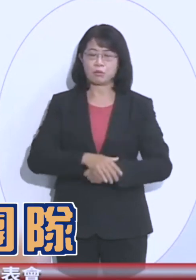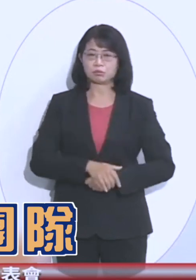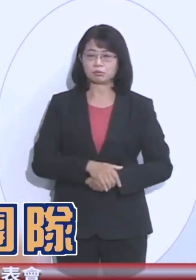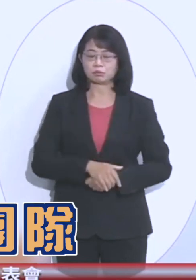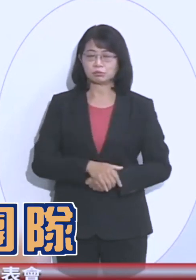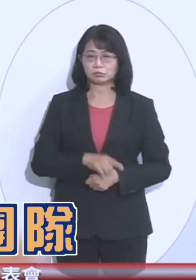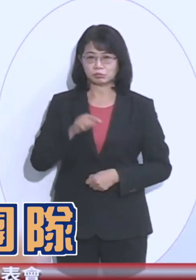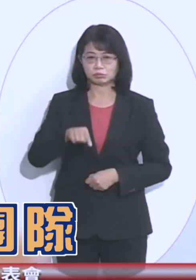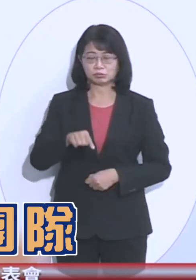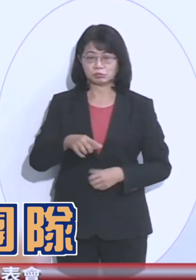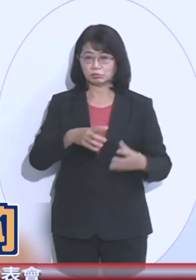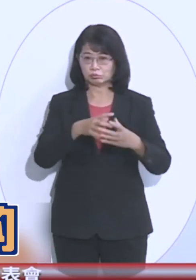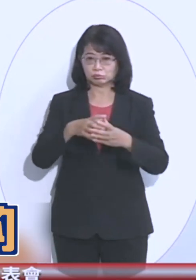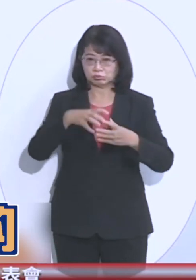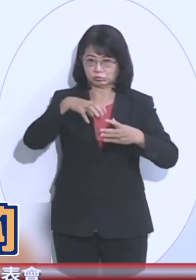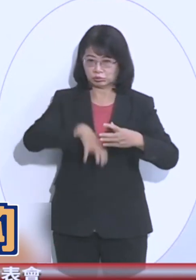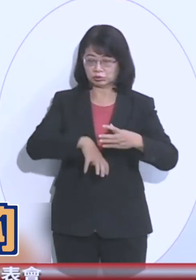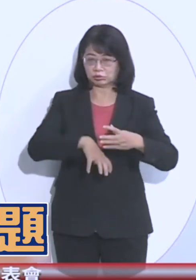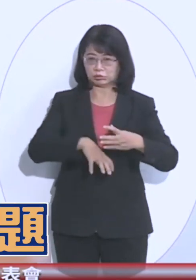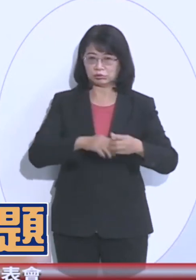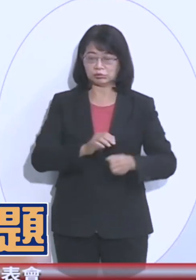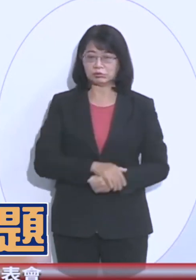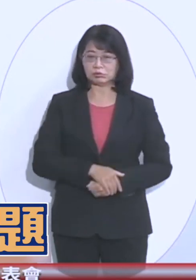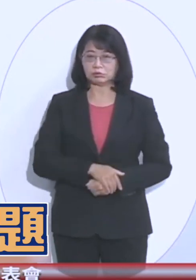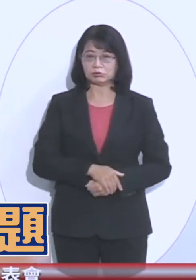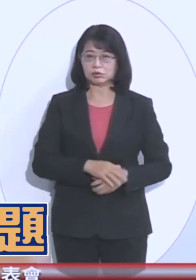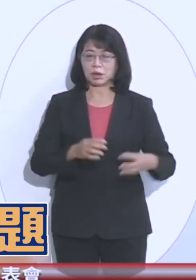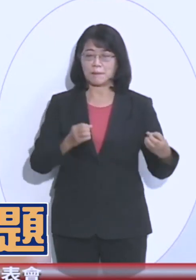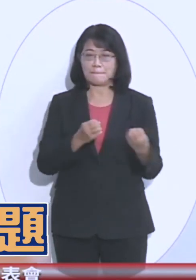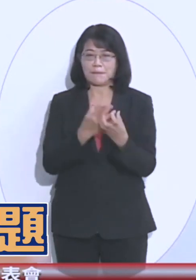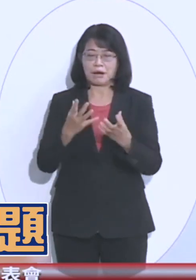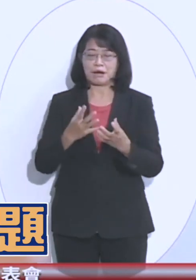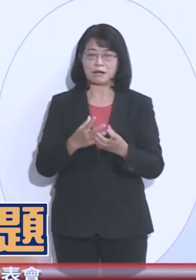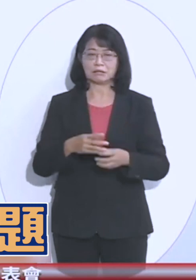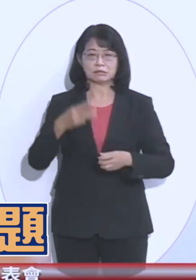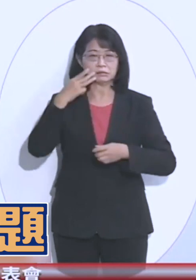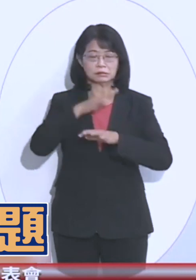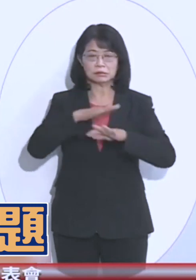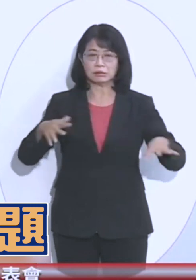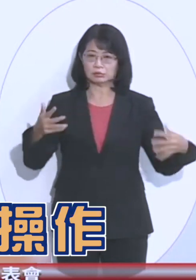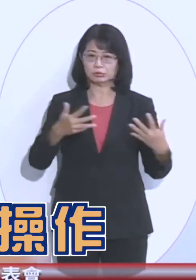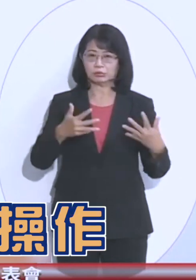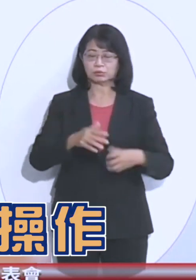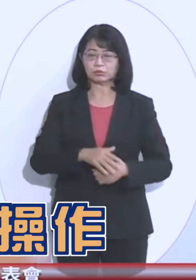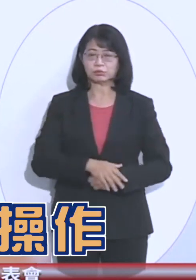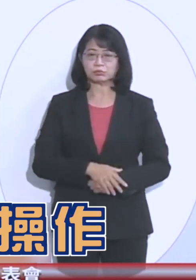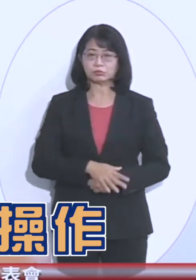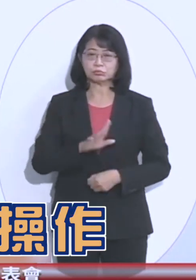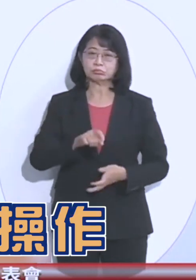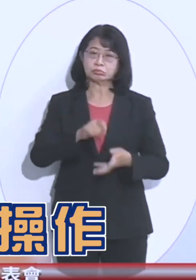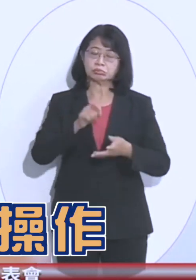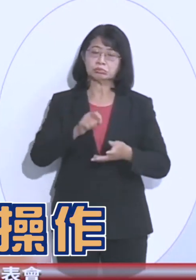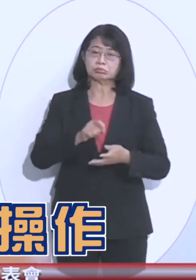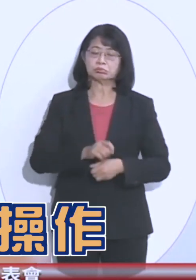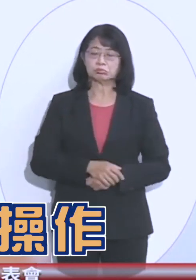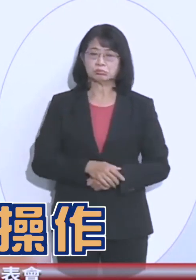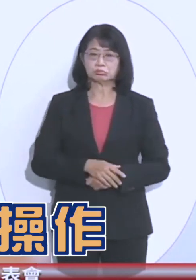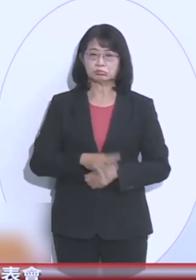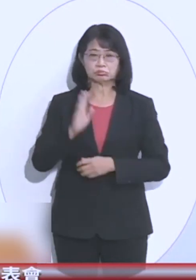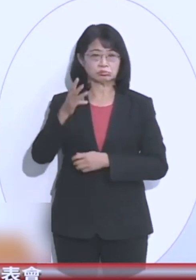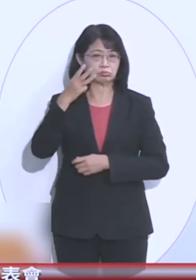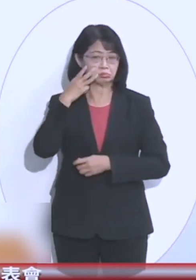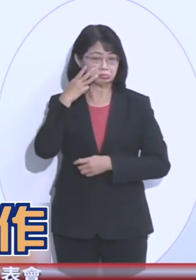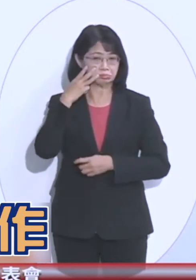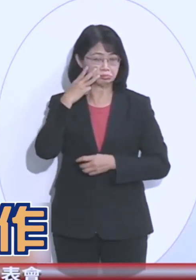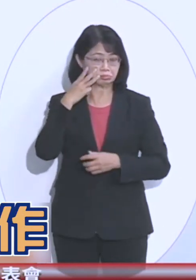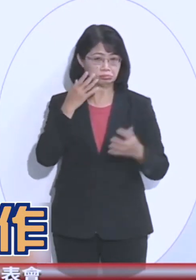因为这是伊的团队所制造出来重大的治安问题。伊讲有人咧政治操作，